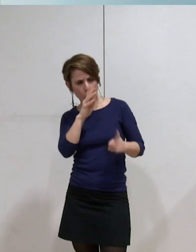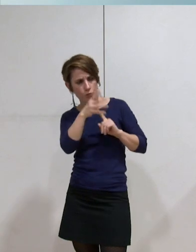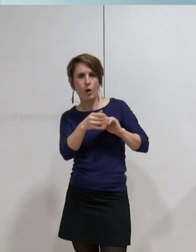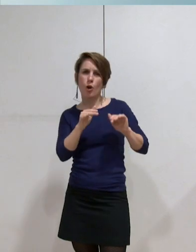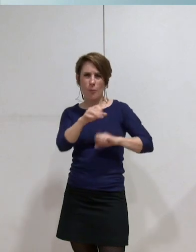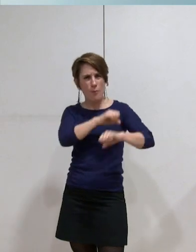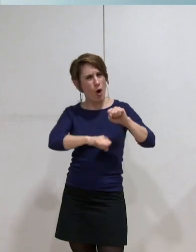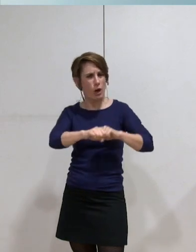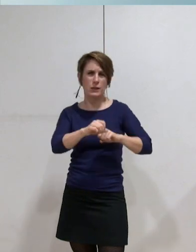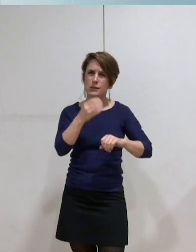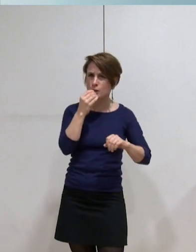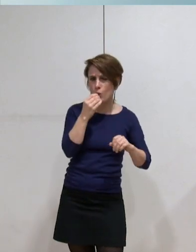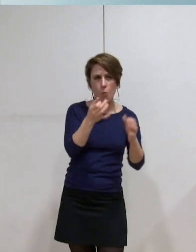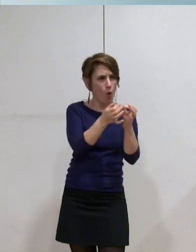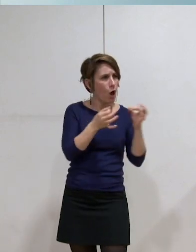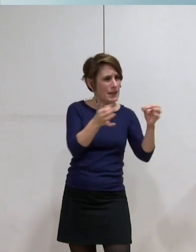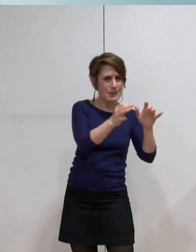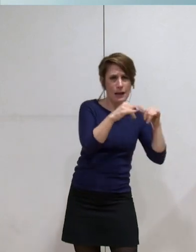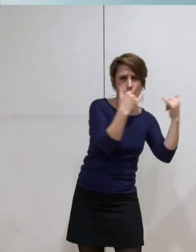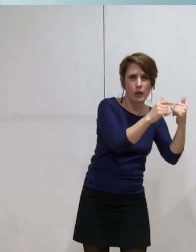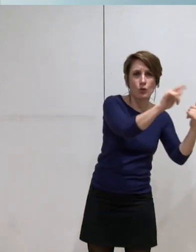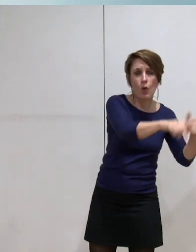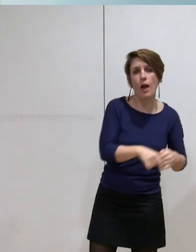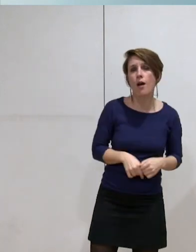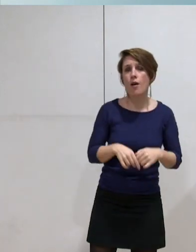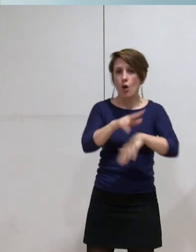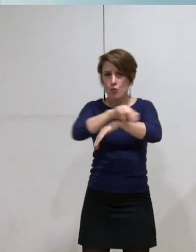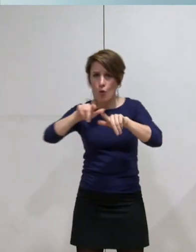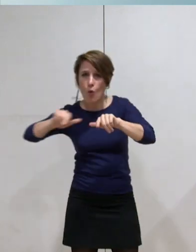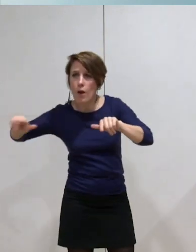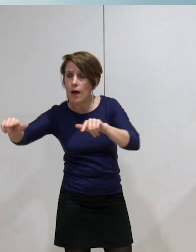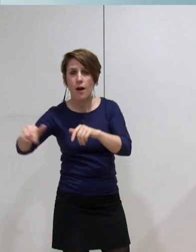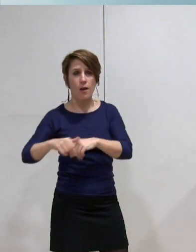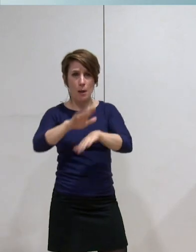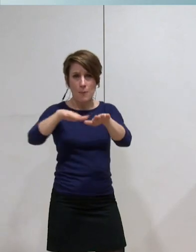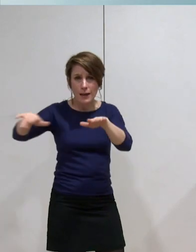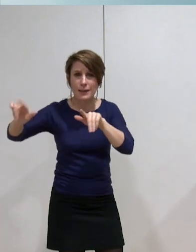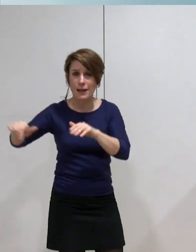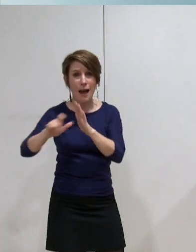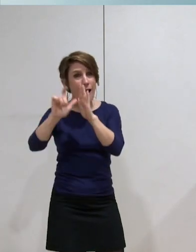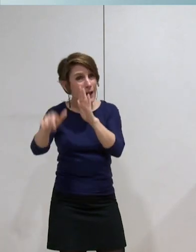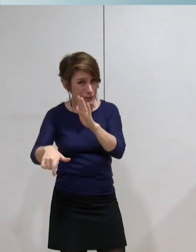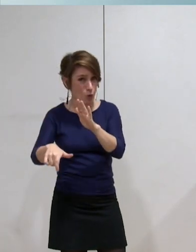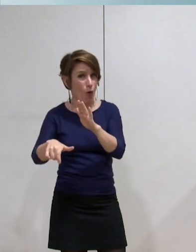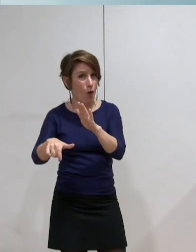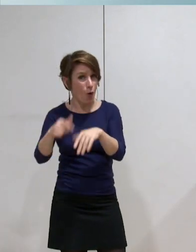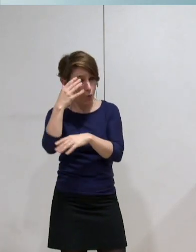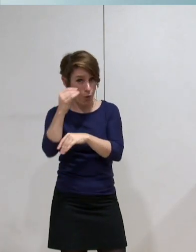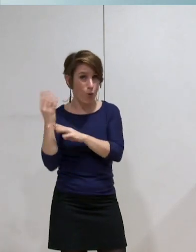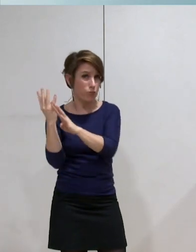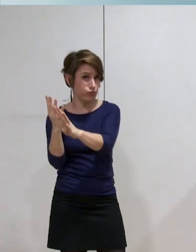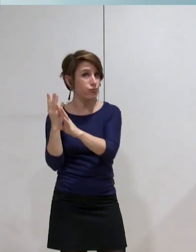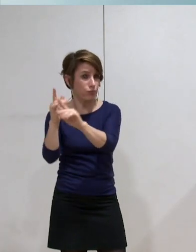bureaux avec un certain nombre de salalles de réunion avec un parking avec une restauration qui est aussi importante puisque nous